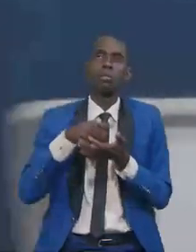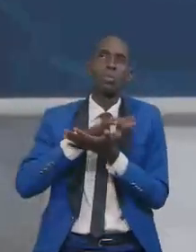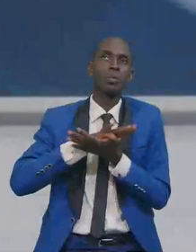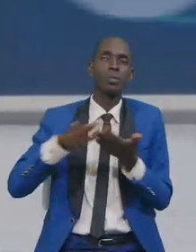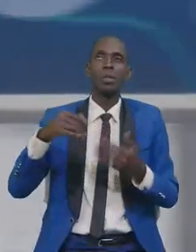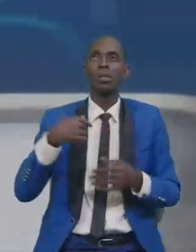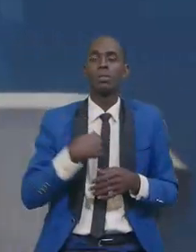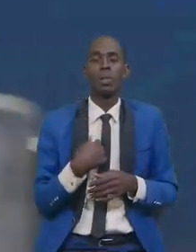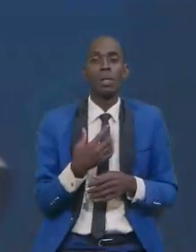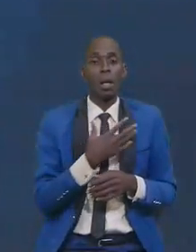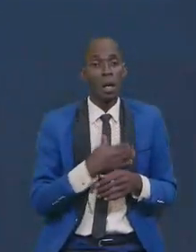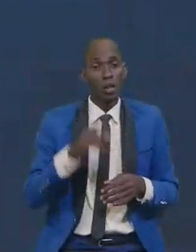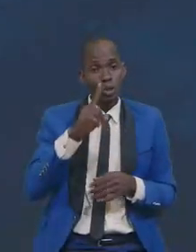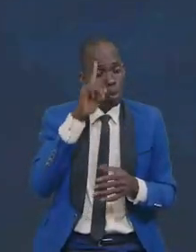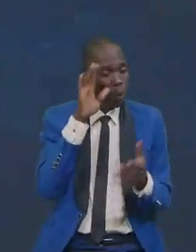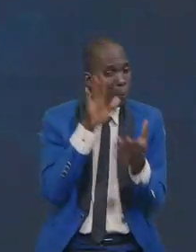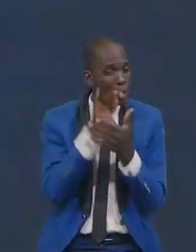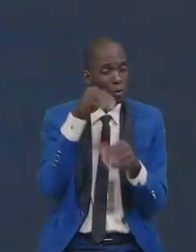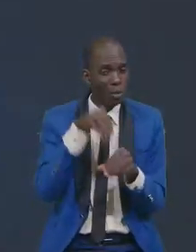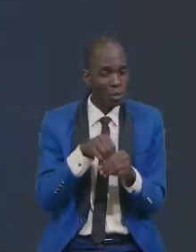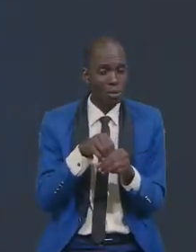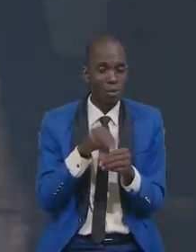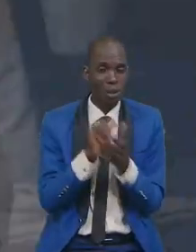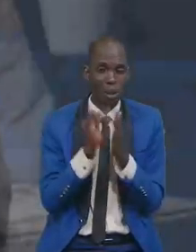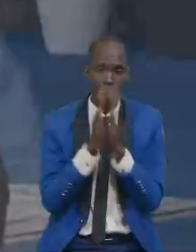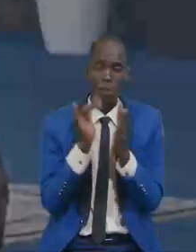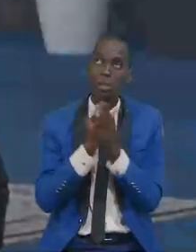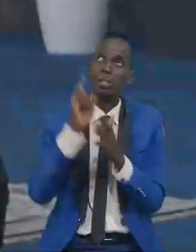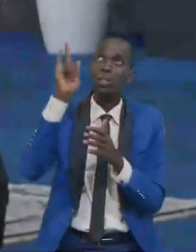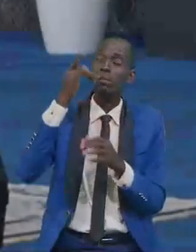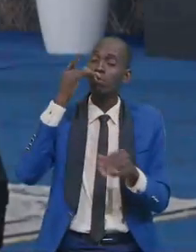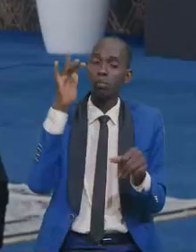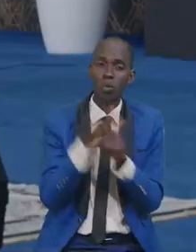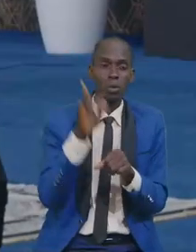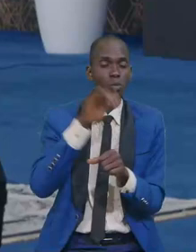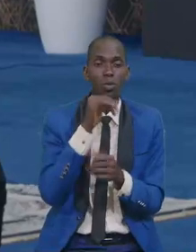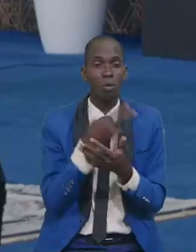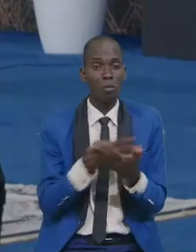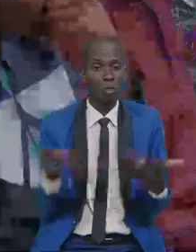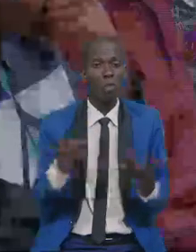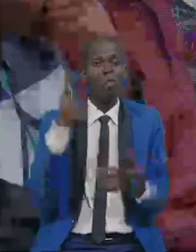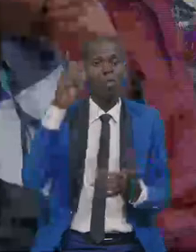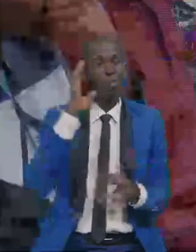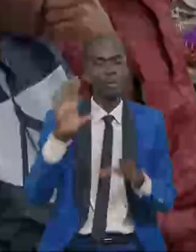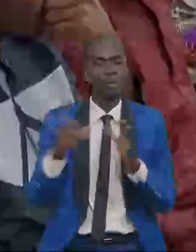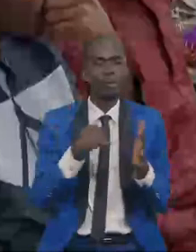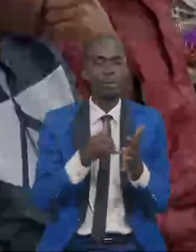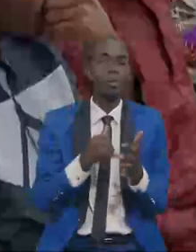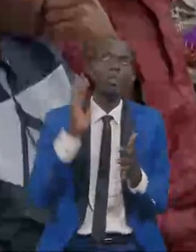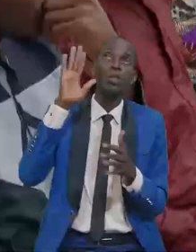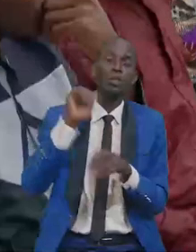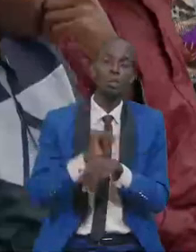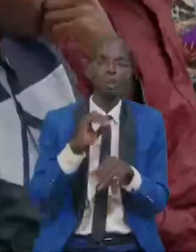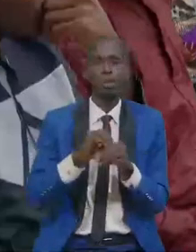purge-moi, purifie-moi. Et tu crois qu'il a promis et qu'il ne peut faillir, il fera une œuvre dans ton